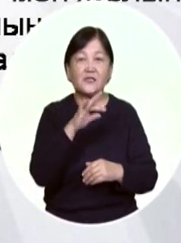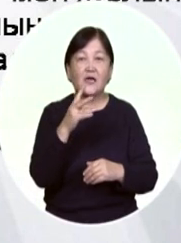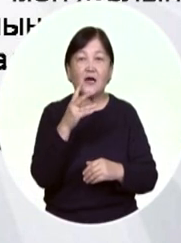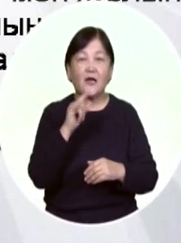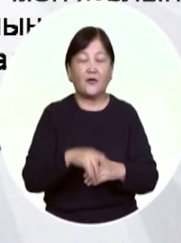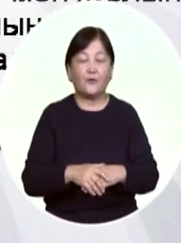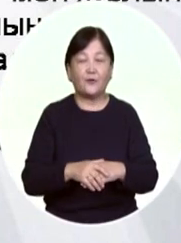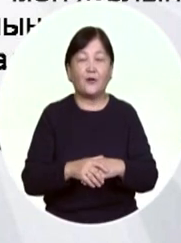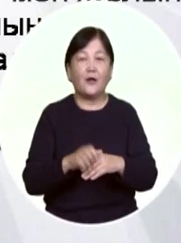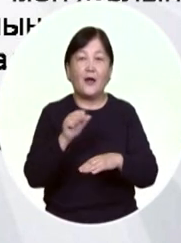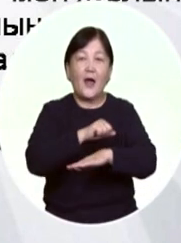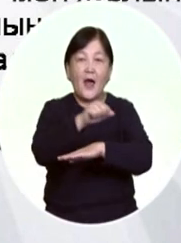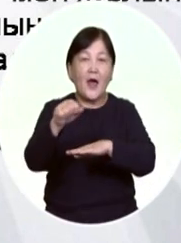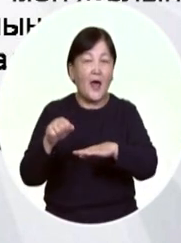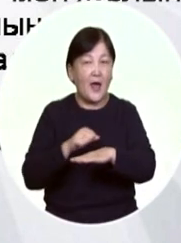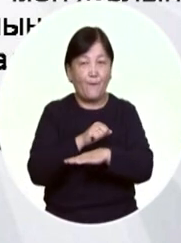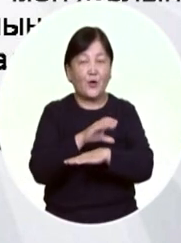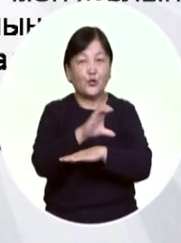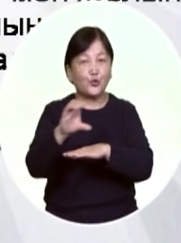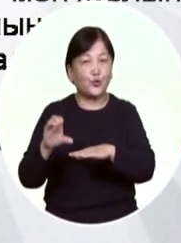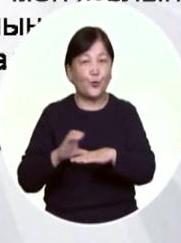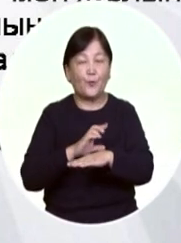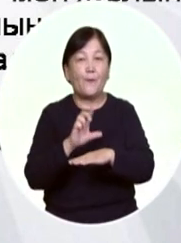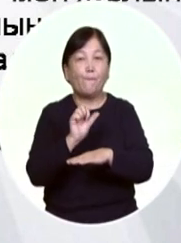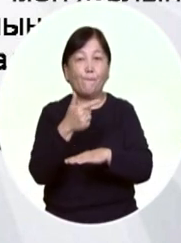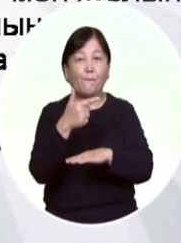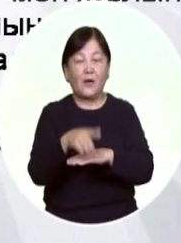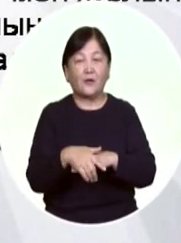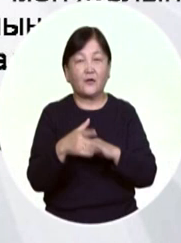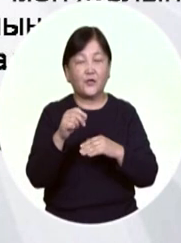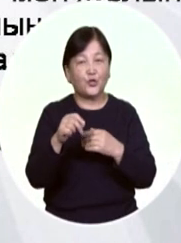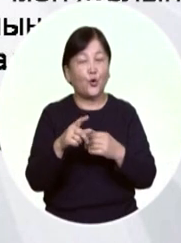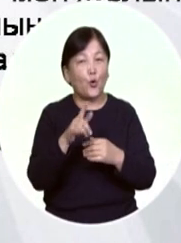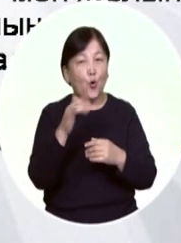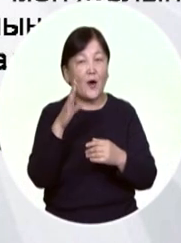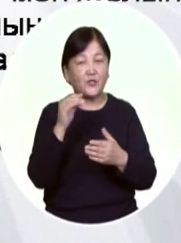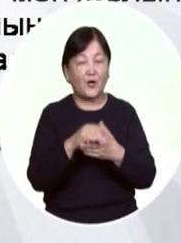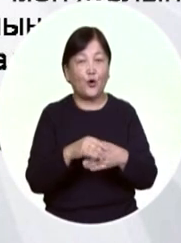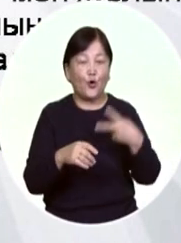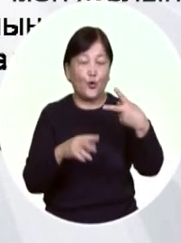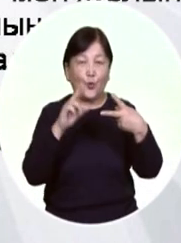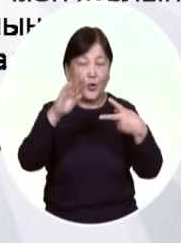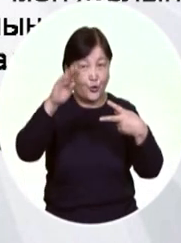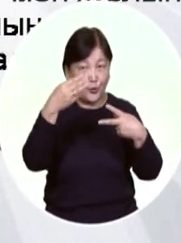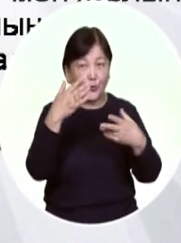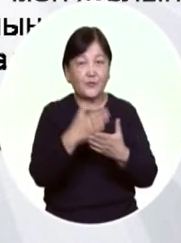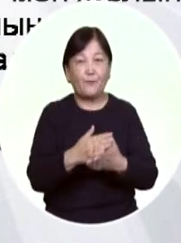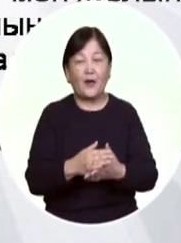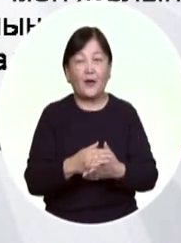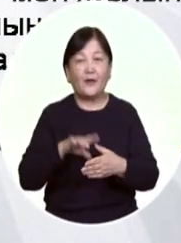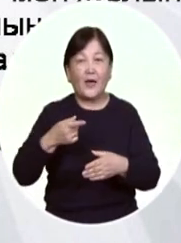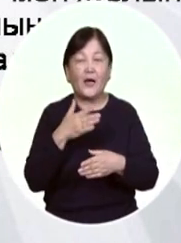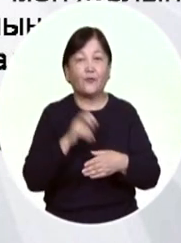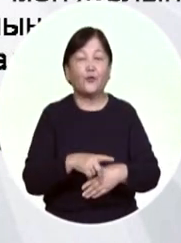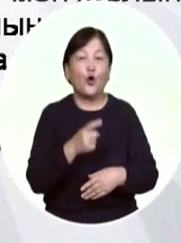аймаг, хошуу, сум, баг, арван гэр гэж. Энд хоёр үгийг тодруулсан байгаа. Яагаад тодруулсан гэж бодож байна уу? Тухайлбал